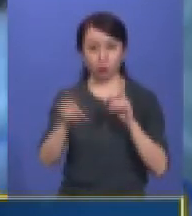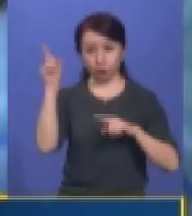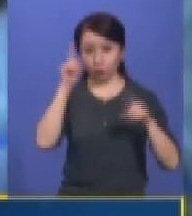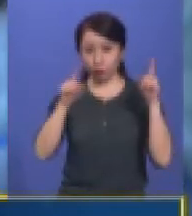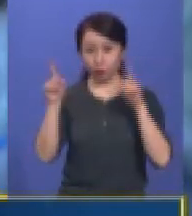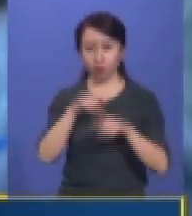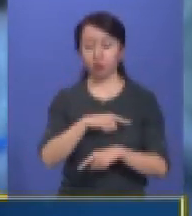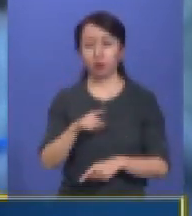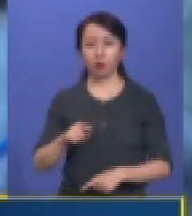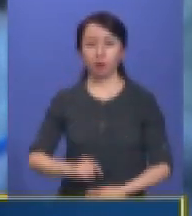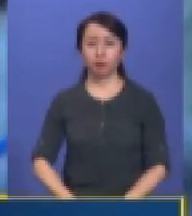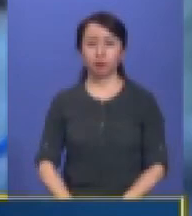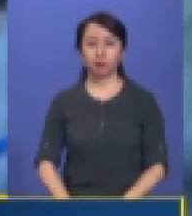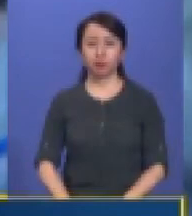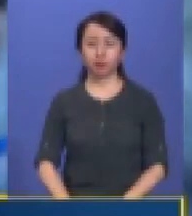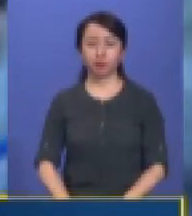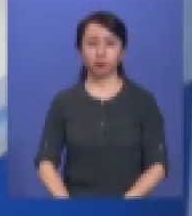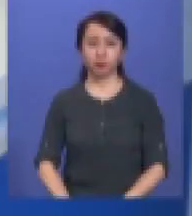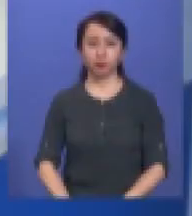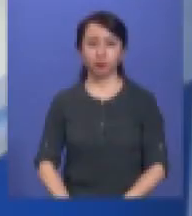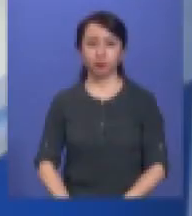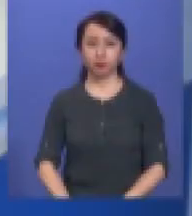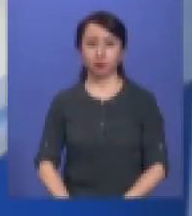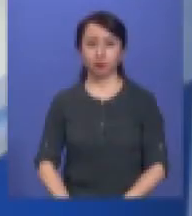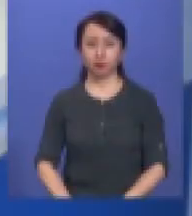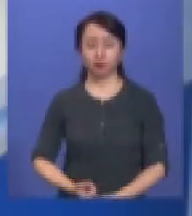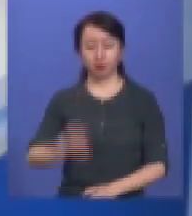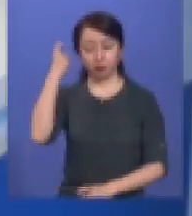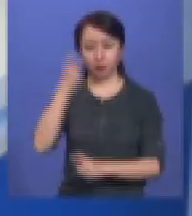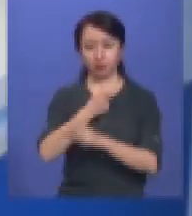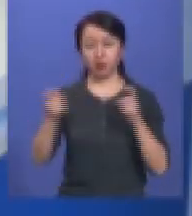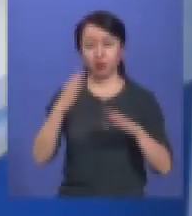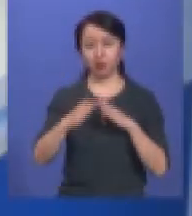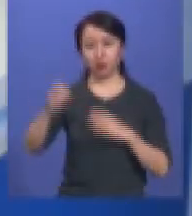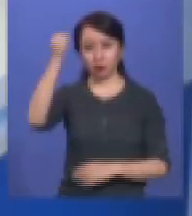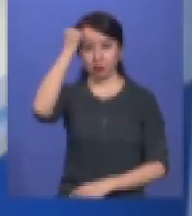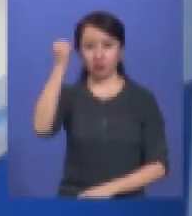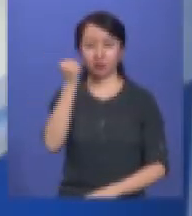номеров. Аида Ермекова, Адиль Нуржанов, служба новостей. Это были все новости дня.